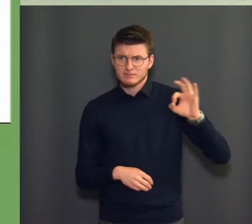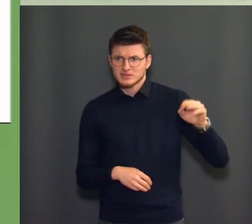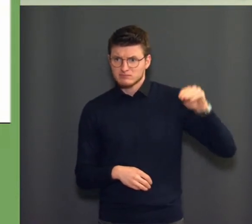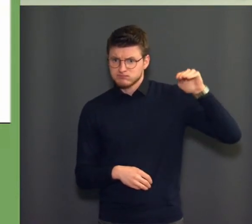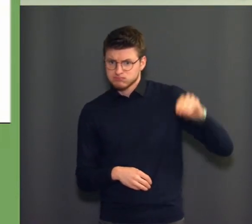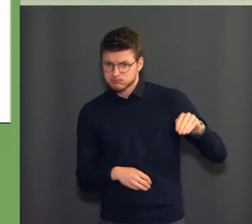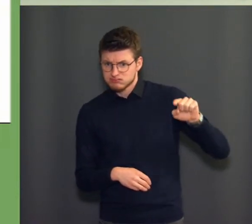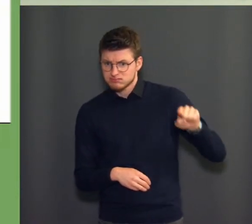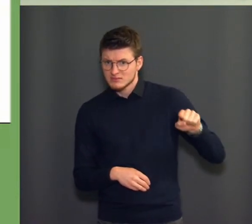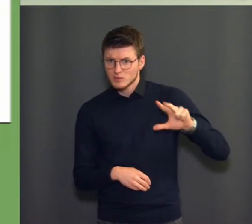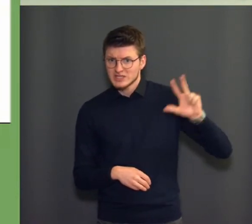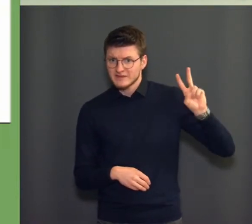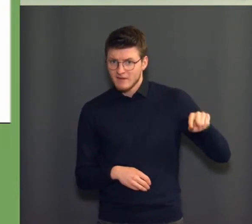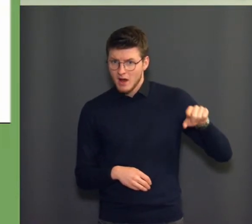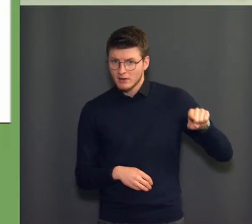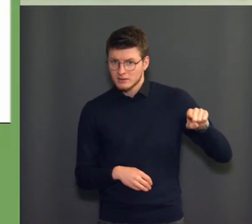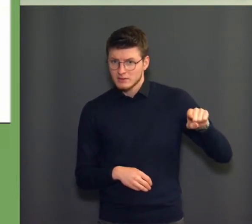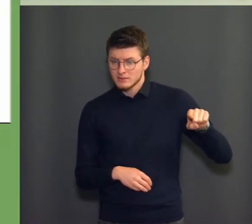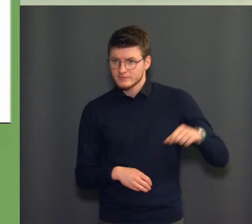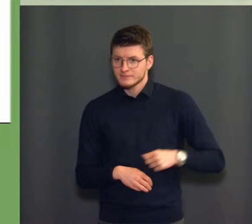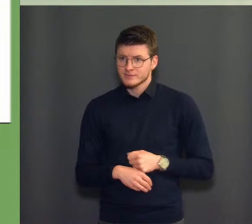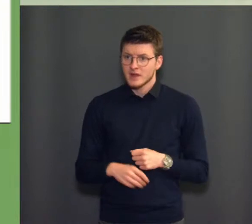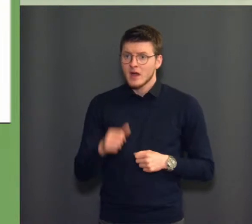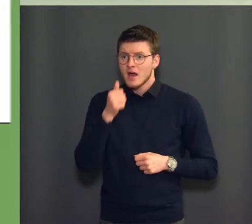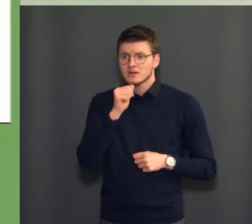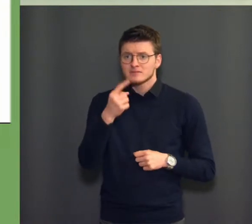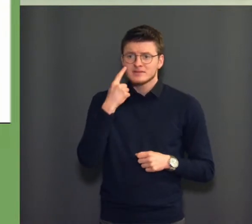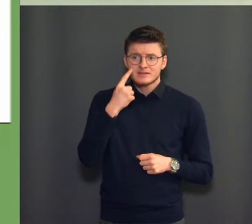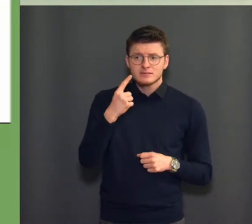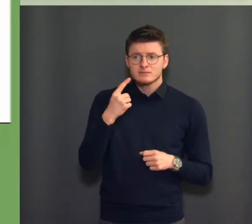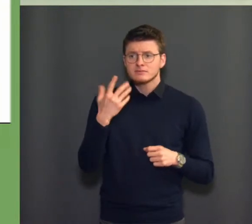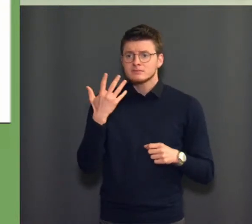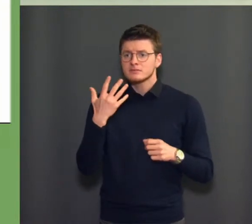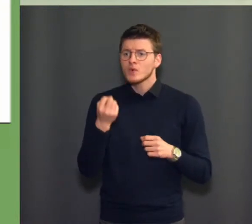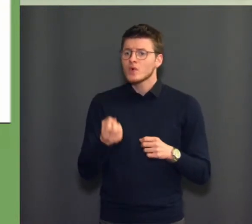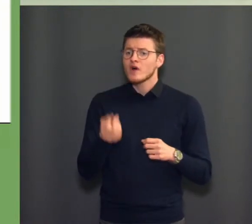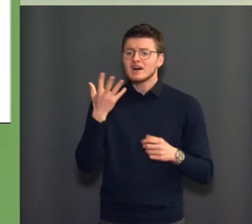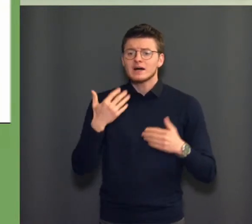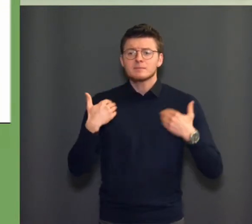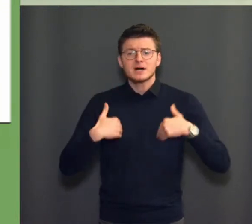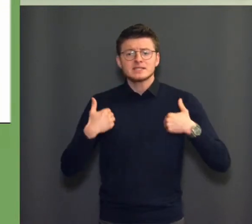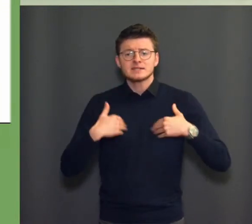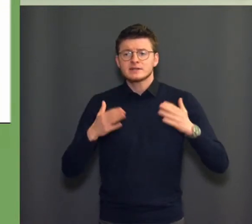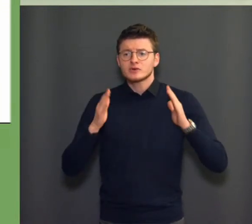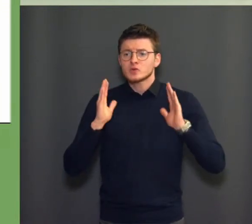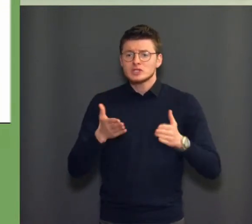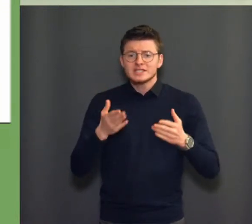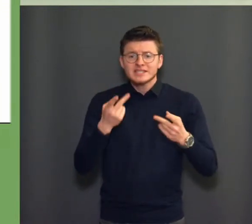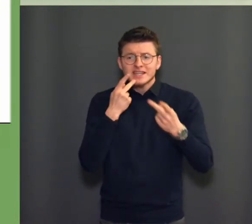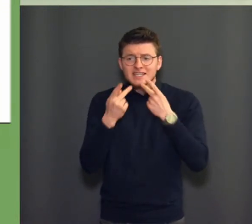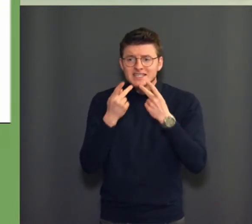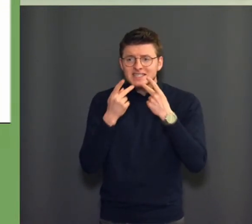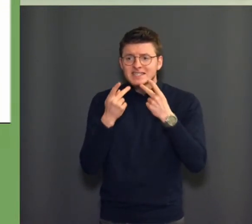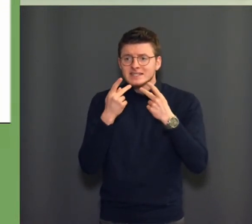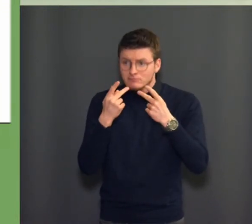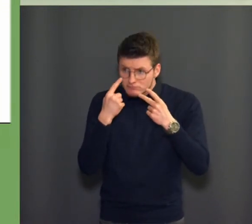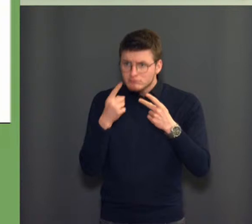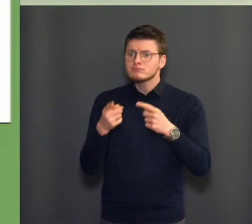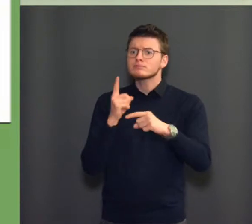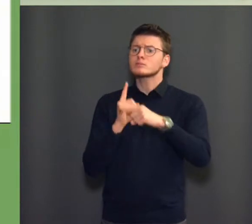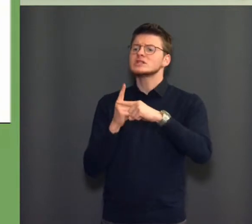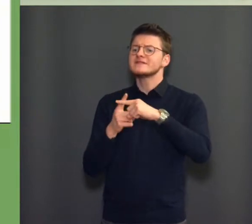Wanneer we naar de besmettingsgraad kijken, dan zien we dat die het hoogst is vooral in Wallonië, met op kop de provincie